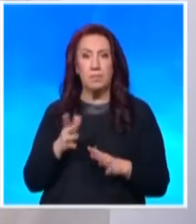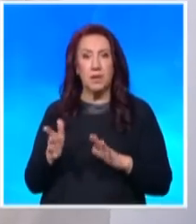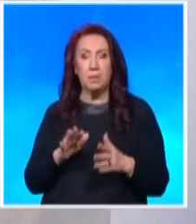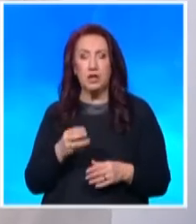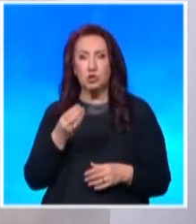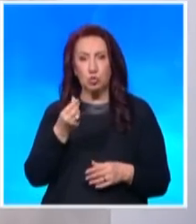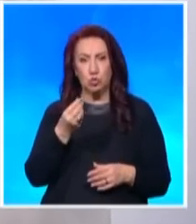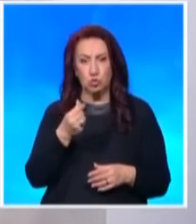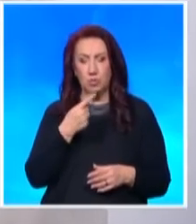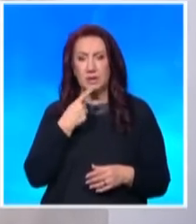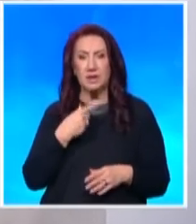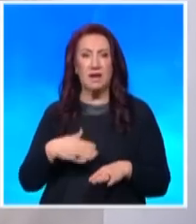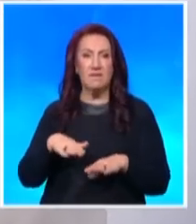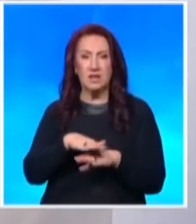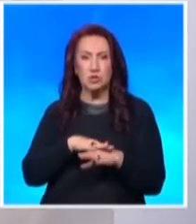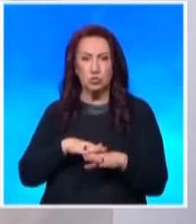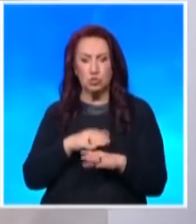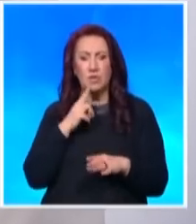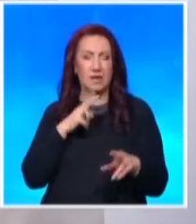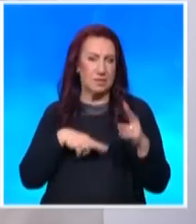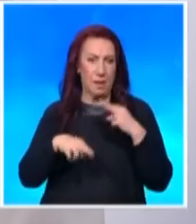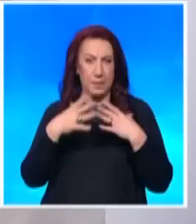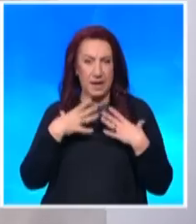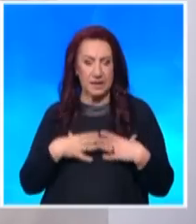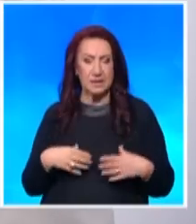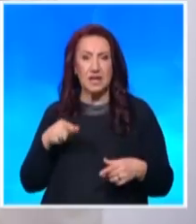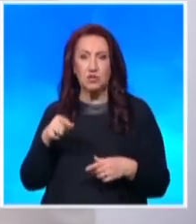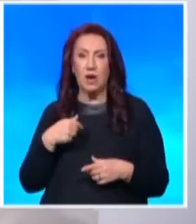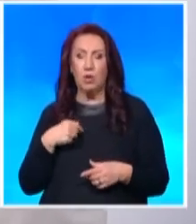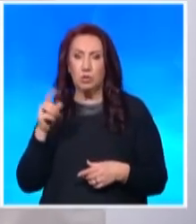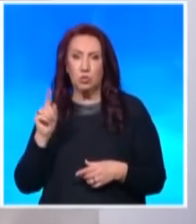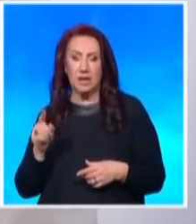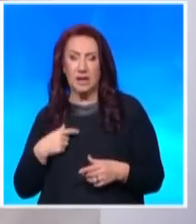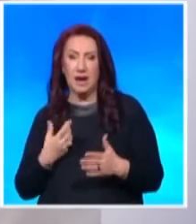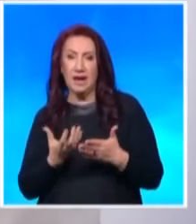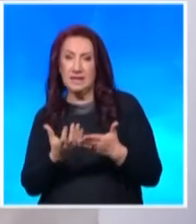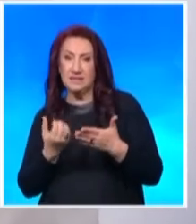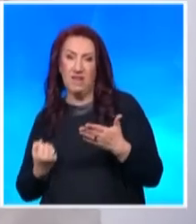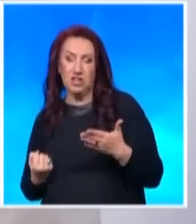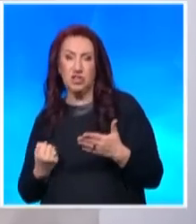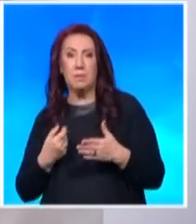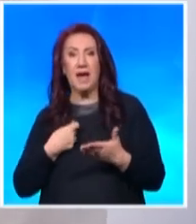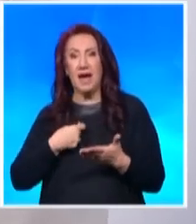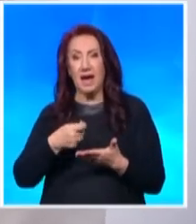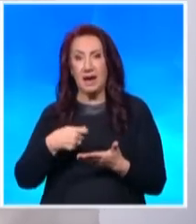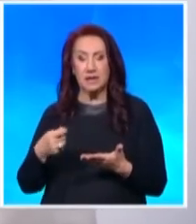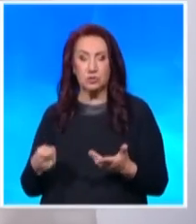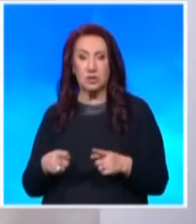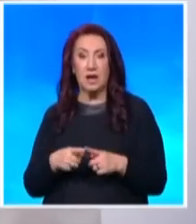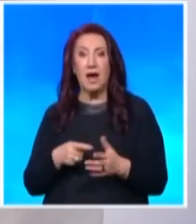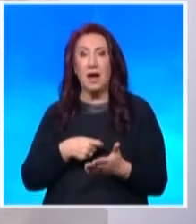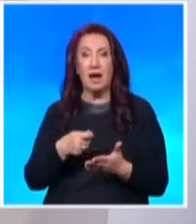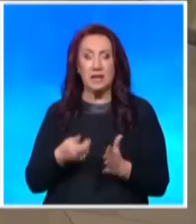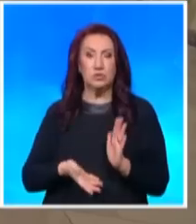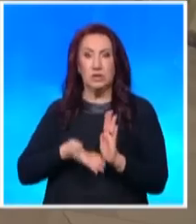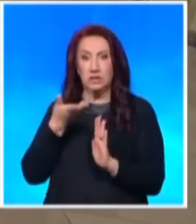като заплащане въз основа на капитациите и това, което ние накрая изваждаме разходите. Разходите растат неимоверно и